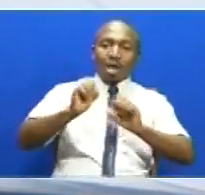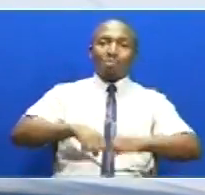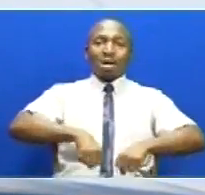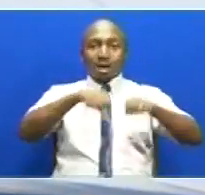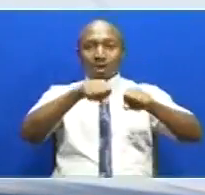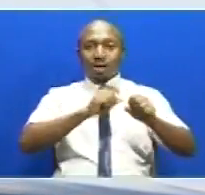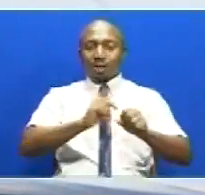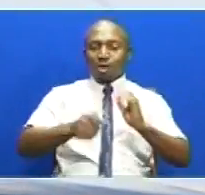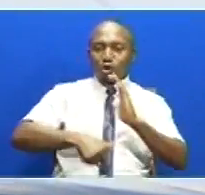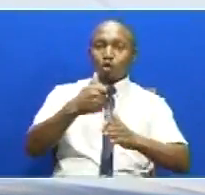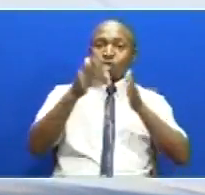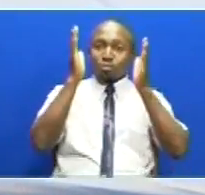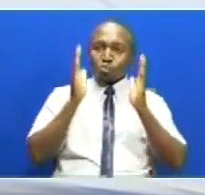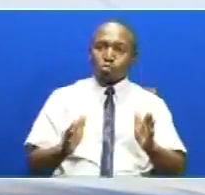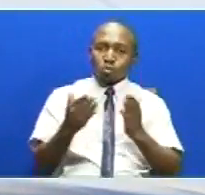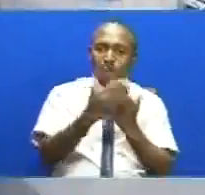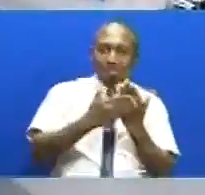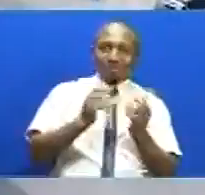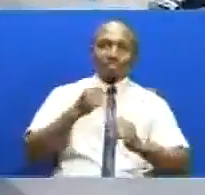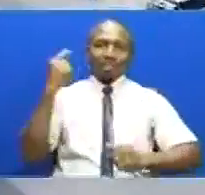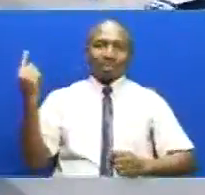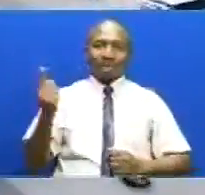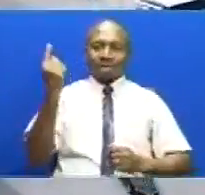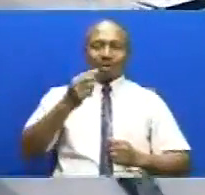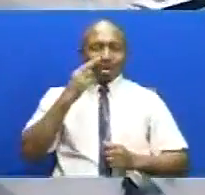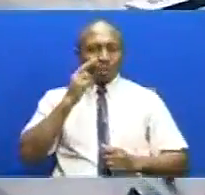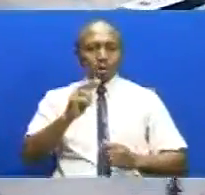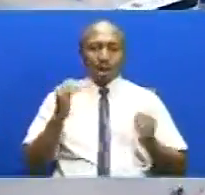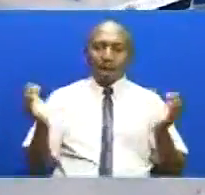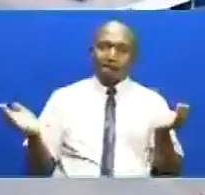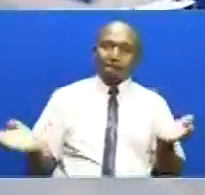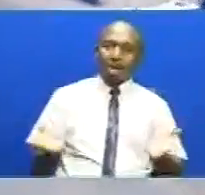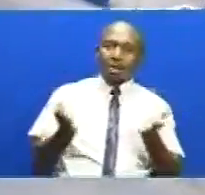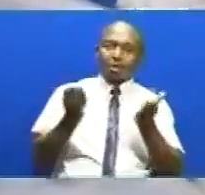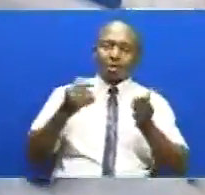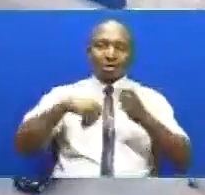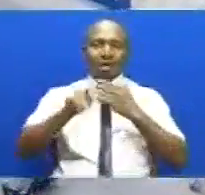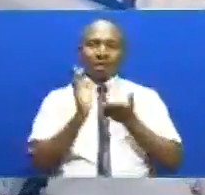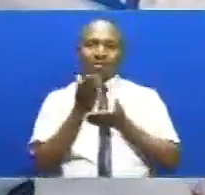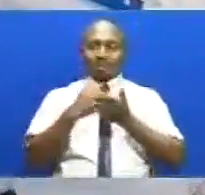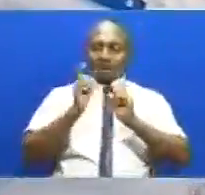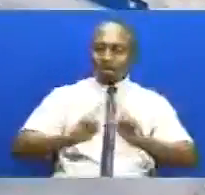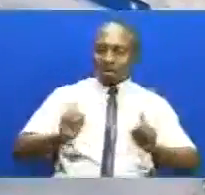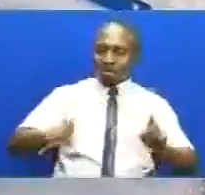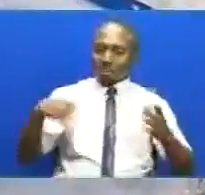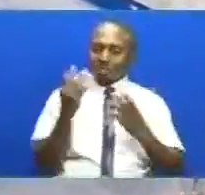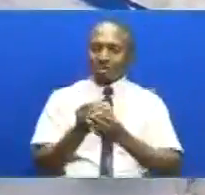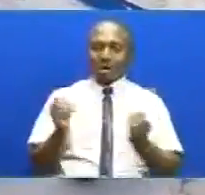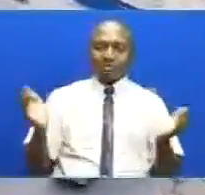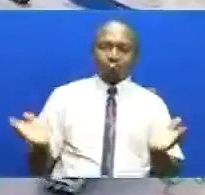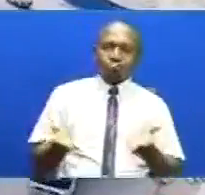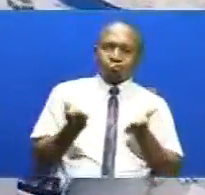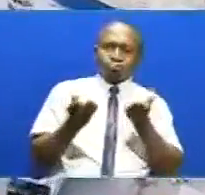kama kiongozi mkuu wa nchi. Taifa limeshuhudia maendeleo katika sekta mbalimbali, ikiwa ni pamoja na kukua kwa